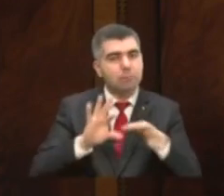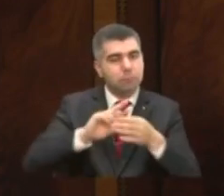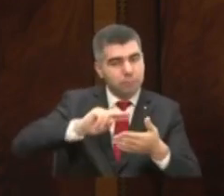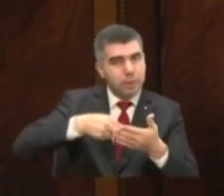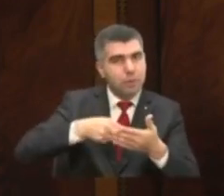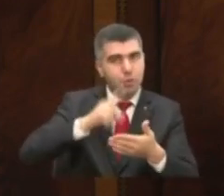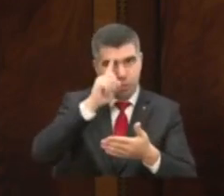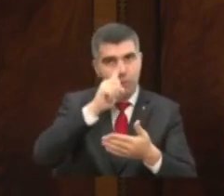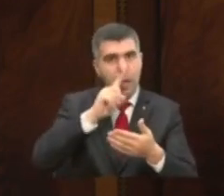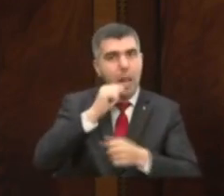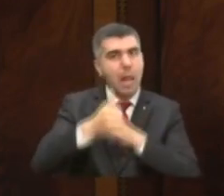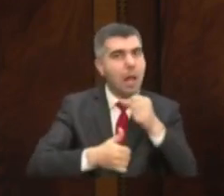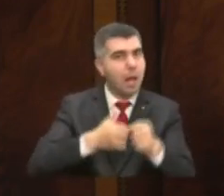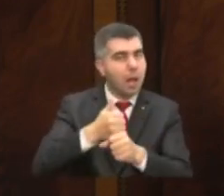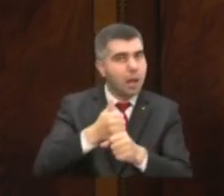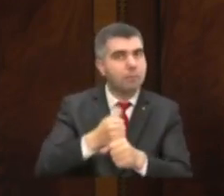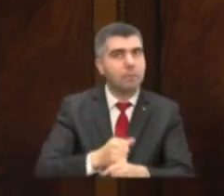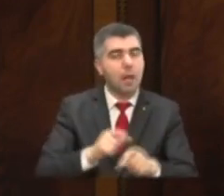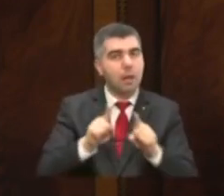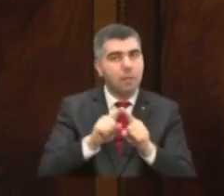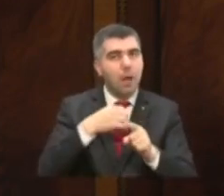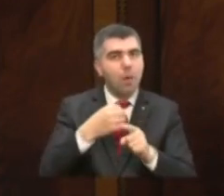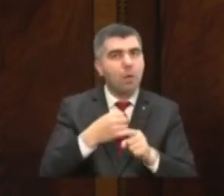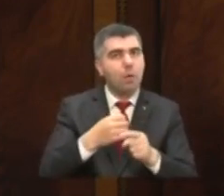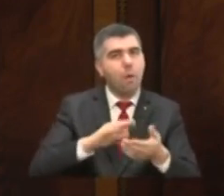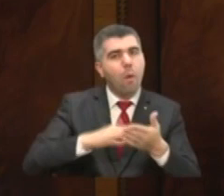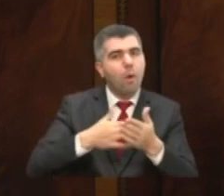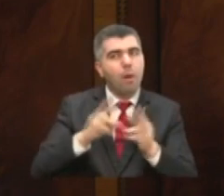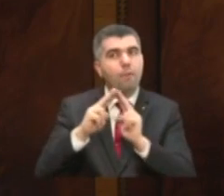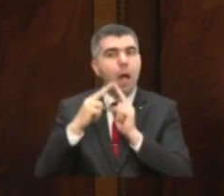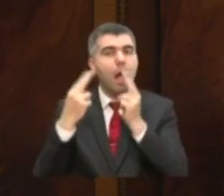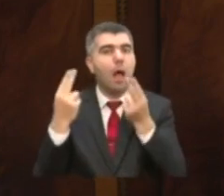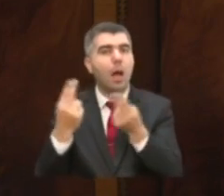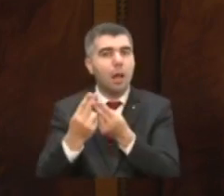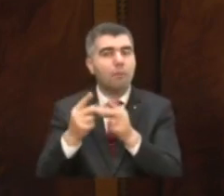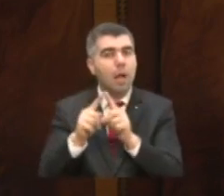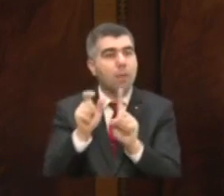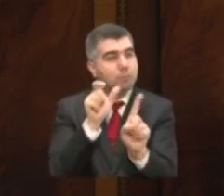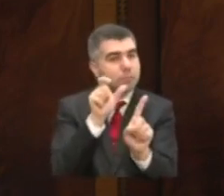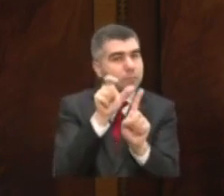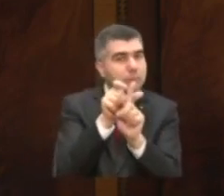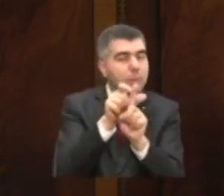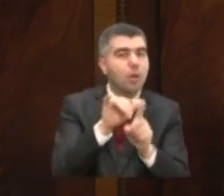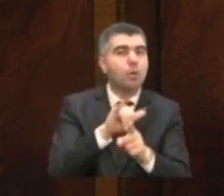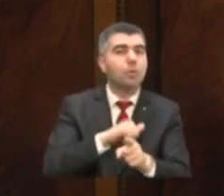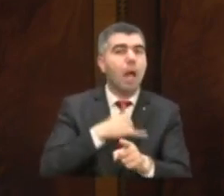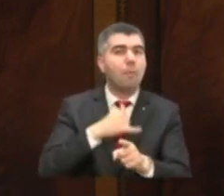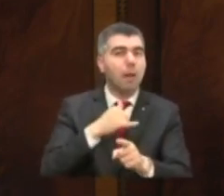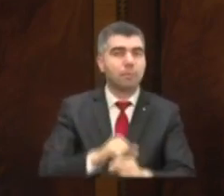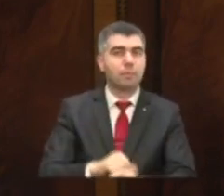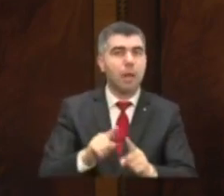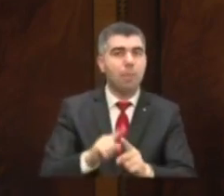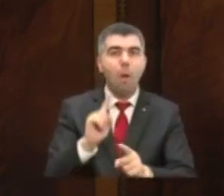السنة الجارية، والهدف منه هو الاستفادة من الخبرة الدولية في مجال العناية بهذه الشريحة من الشباب. هذه غادي تكون